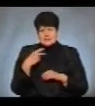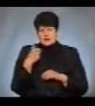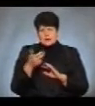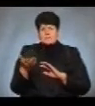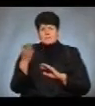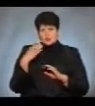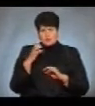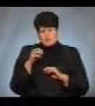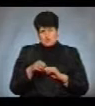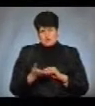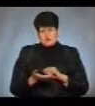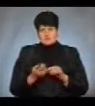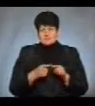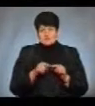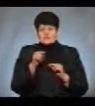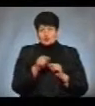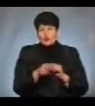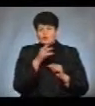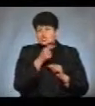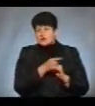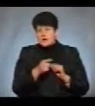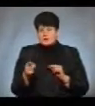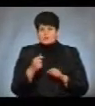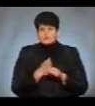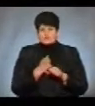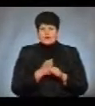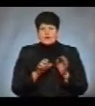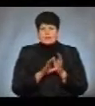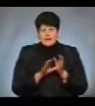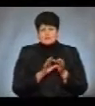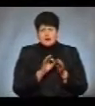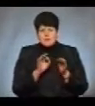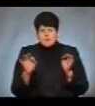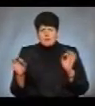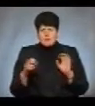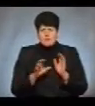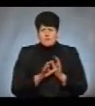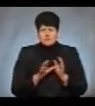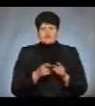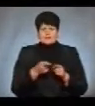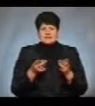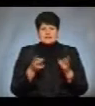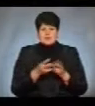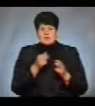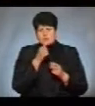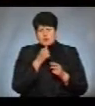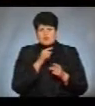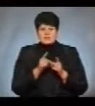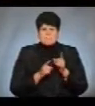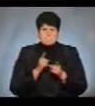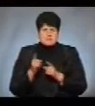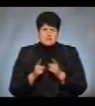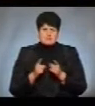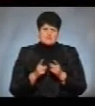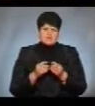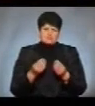минулого століття. Це з того часу функціонує ця електрика, ці проводки. Звісно, що їх треба і випробовувати, і міняти на якісь